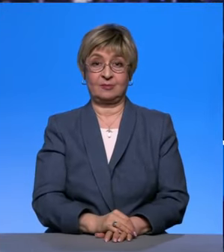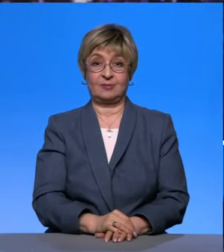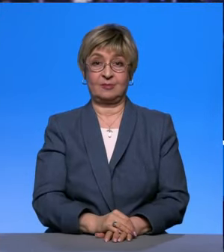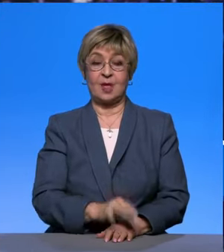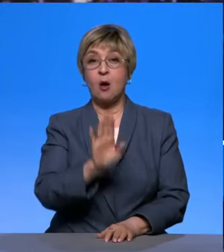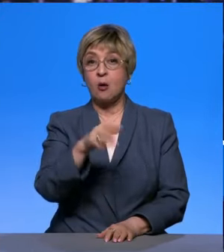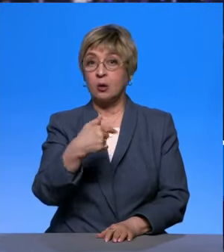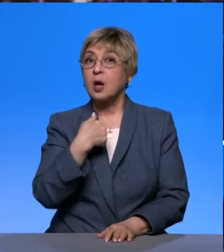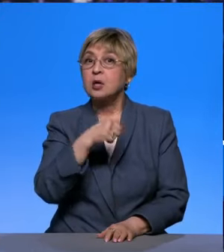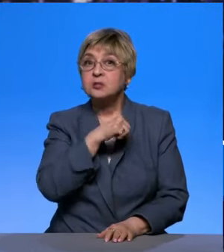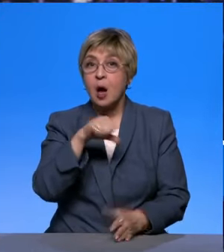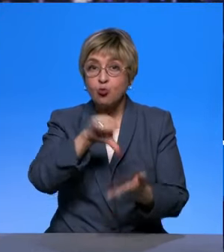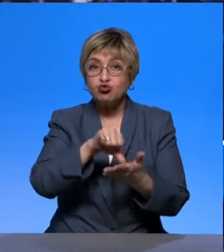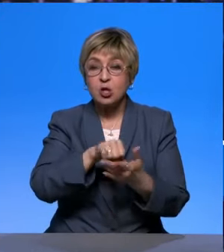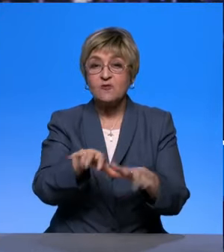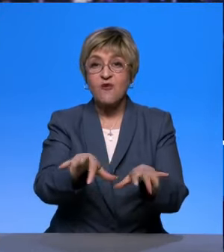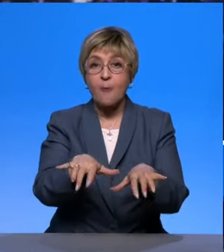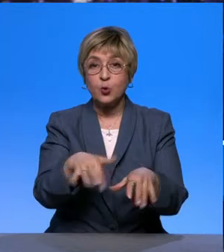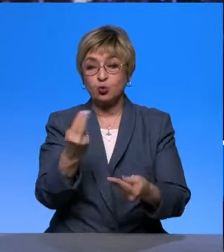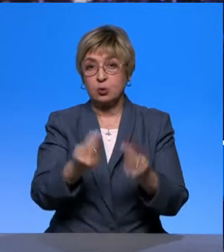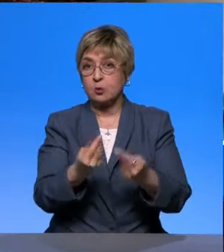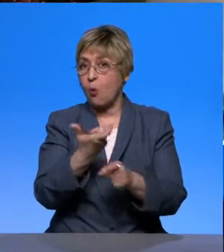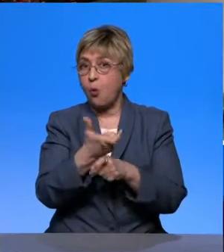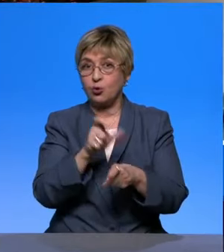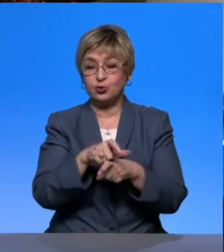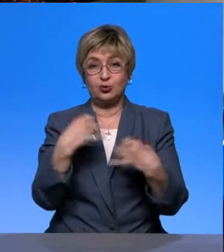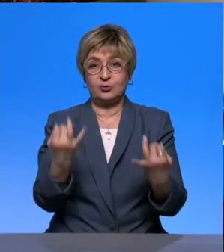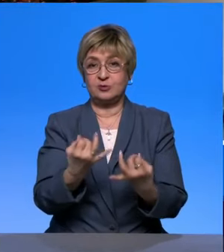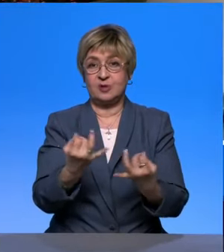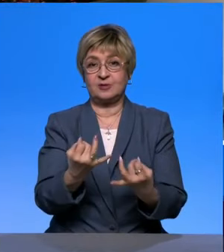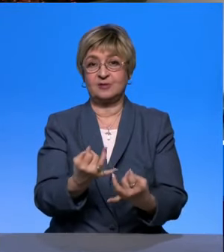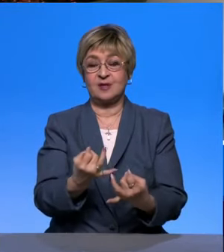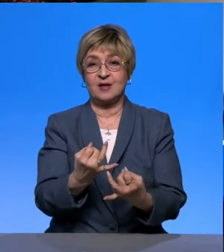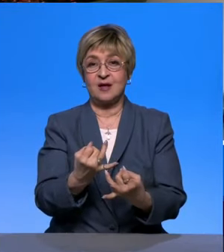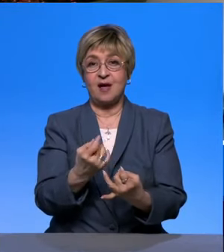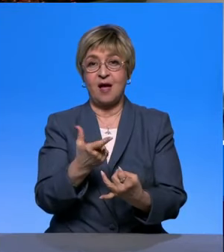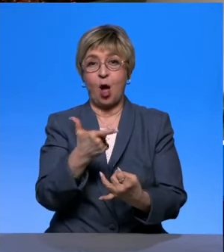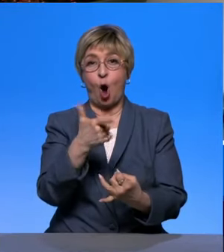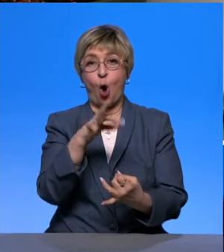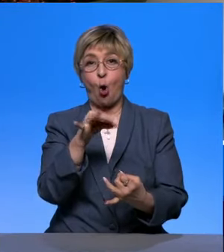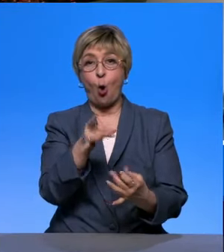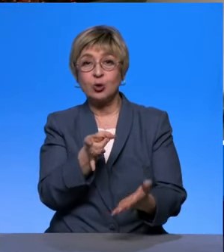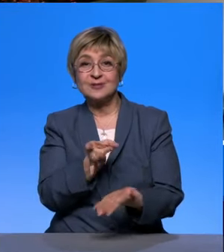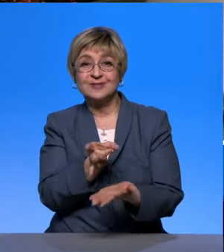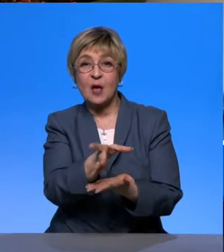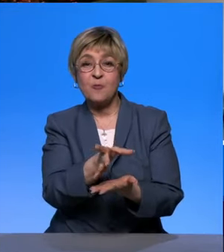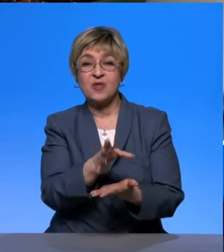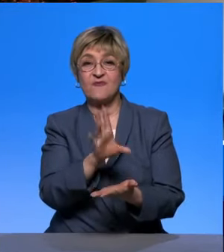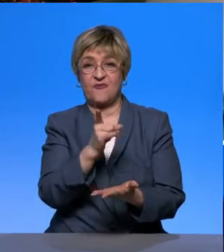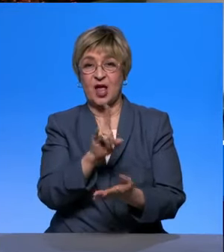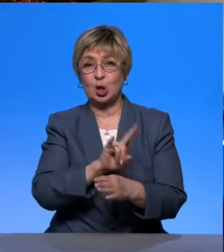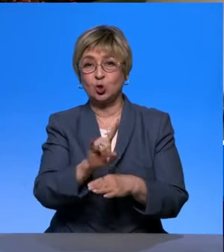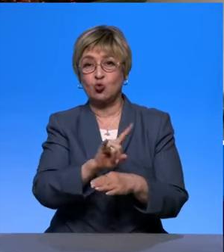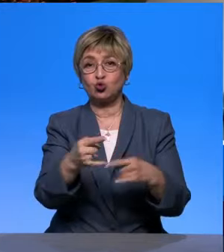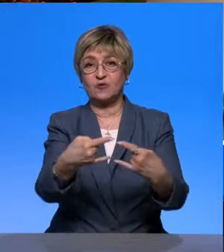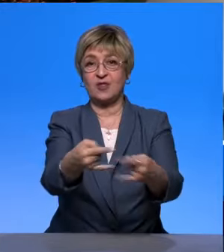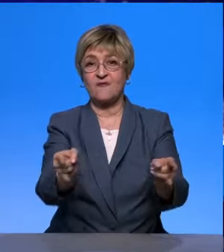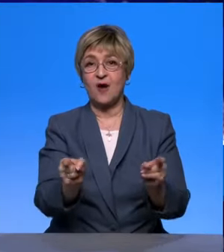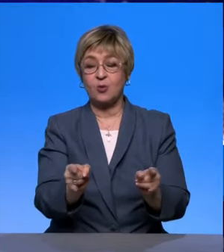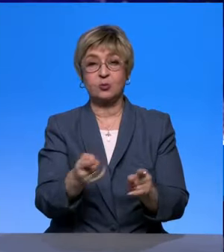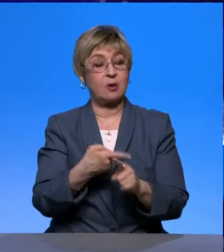таких мне было интересно забить гол там, ну, футбольный симулятор. Но действительно это